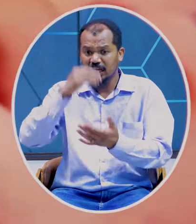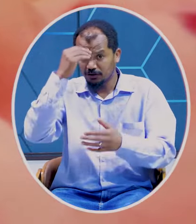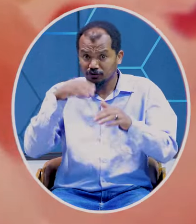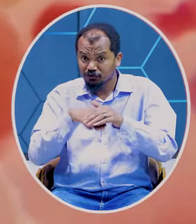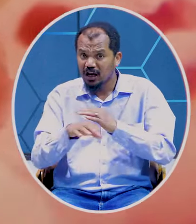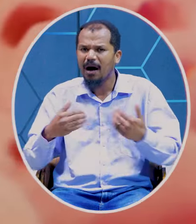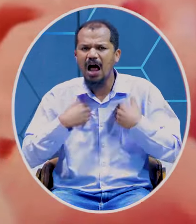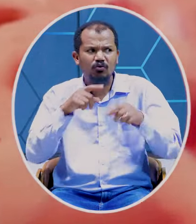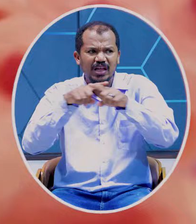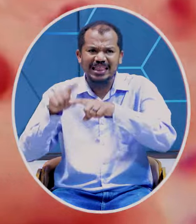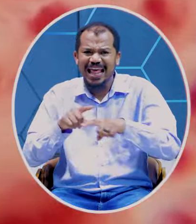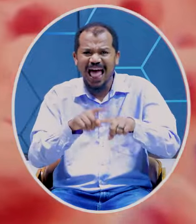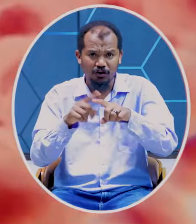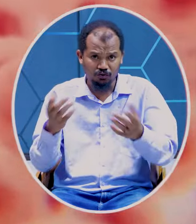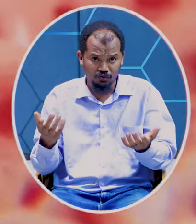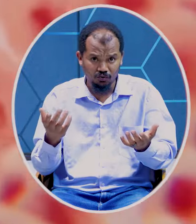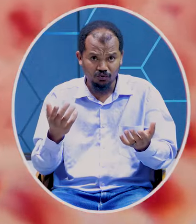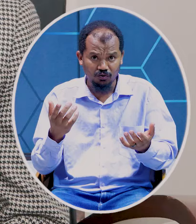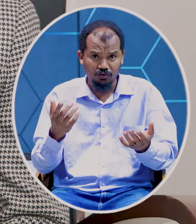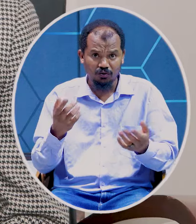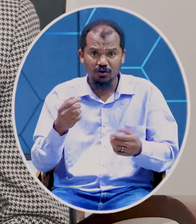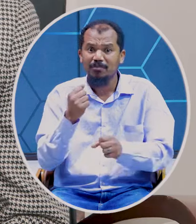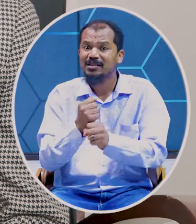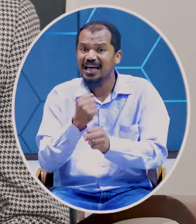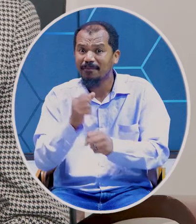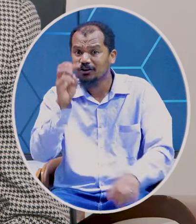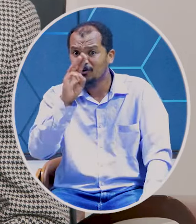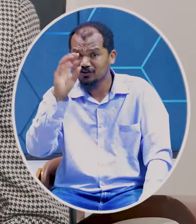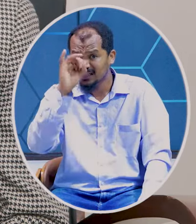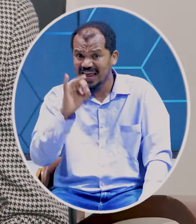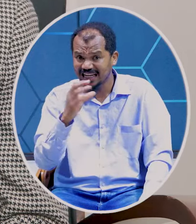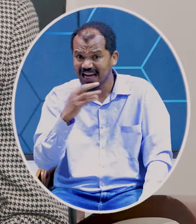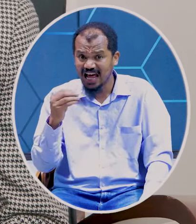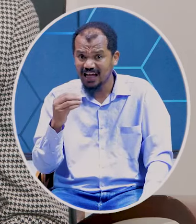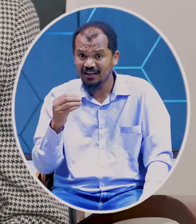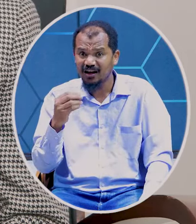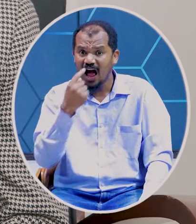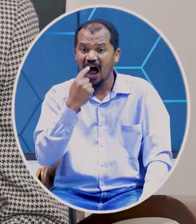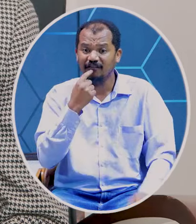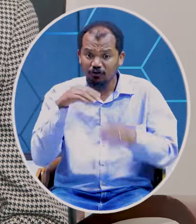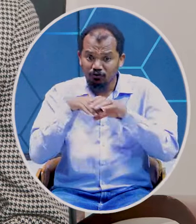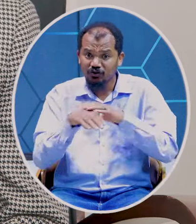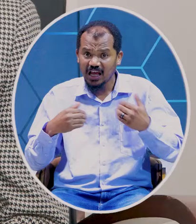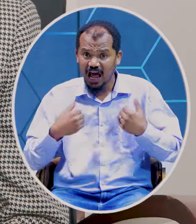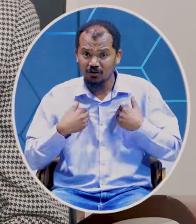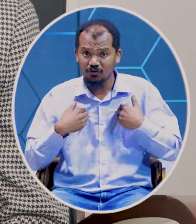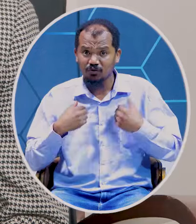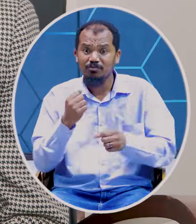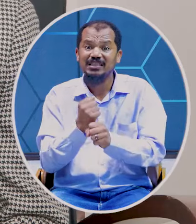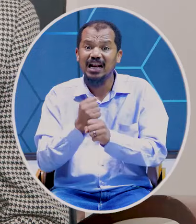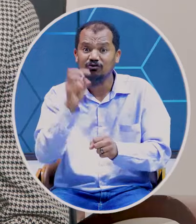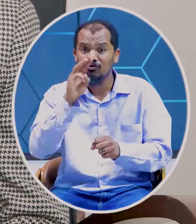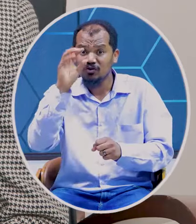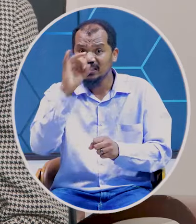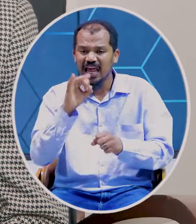ትምርቱ ስንገባ አሉ የተለያዩ ከጡንቻችን የሚሰራባቸው ሴሎችና አፋችን ውስጥ ያሉ አካላት